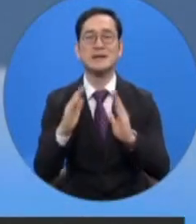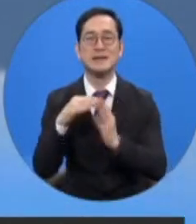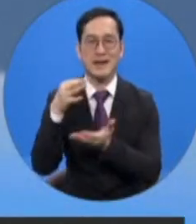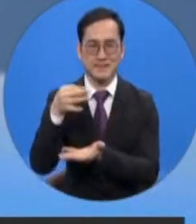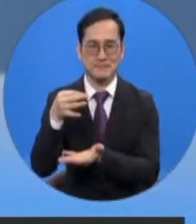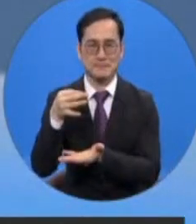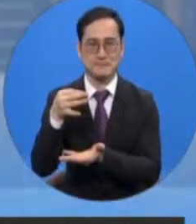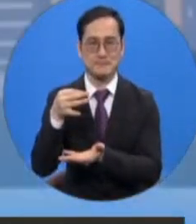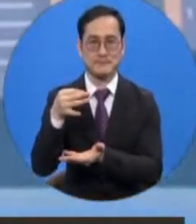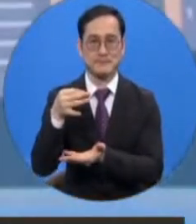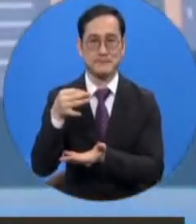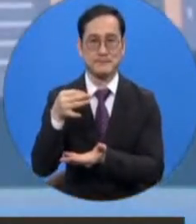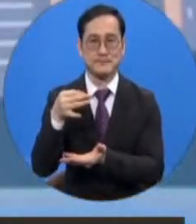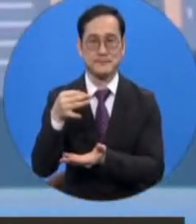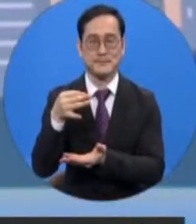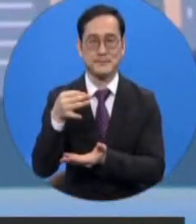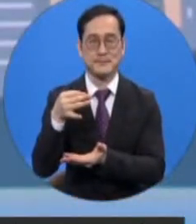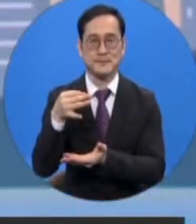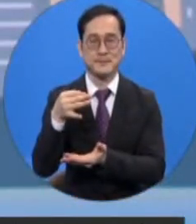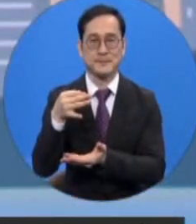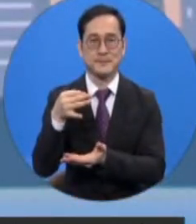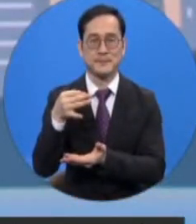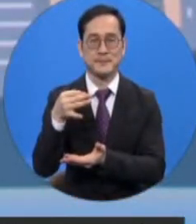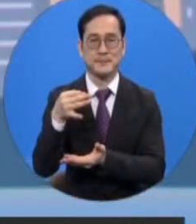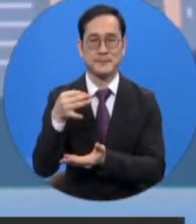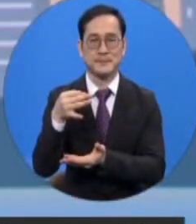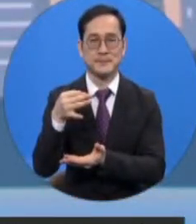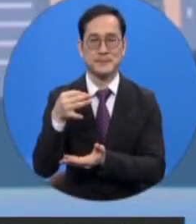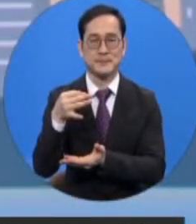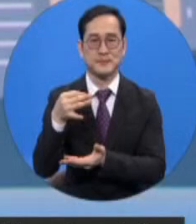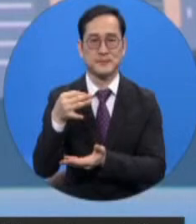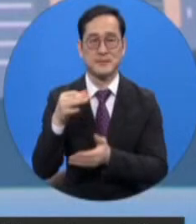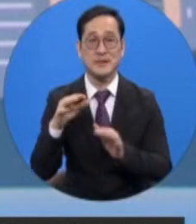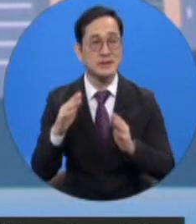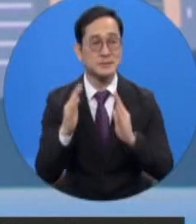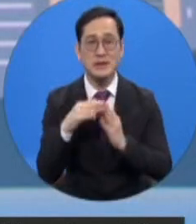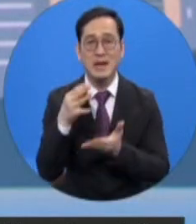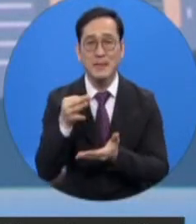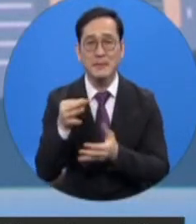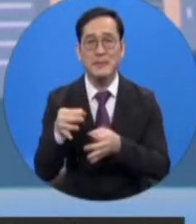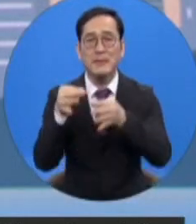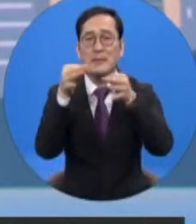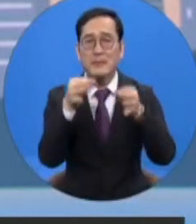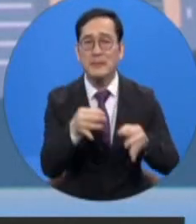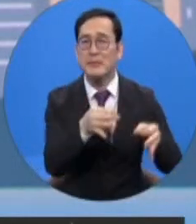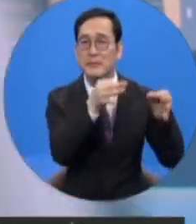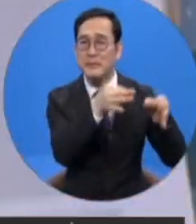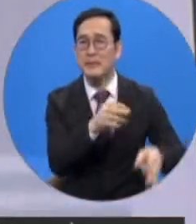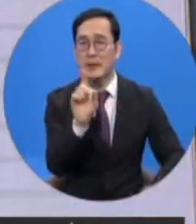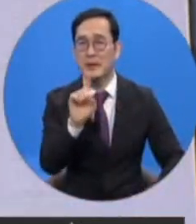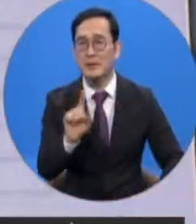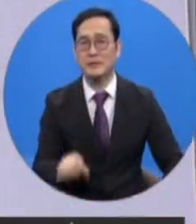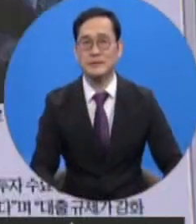집값입니다. 한국 경제, 과연 서울 집값 어떻게 변화하고 있을지 함께 보시죠.